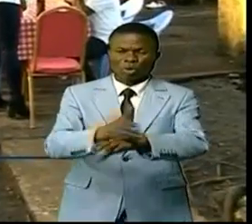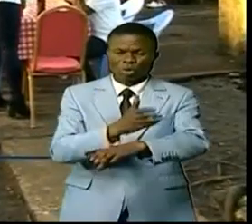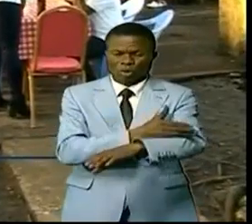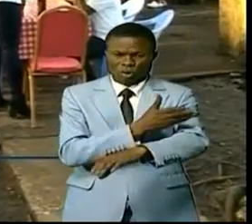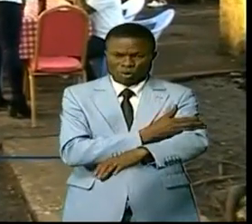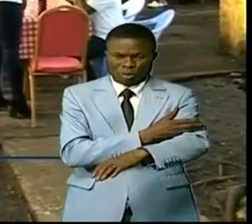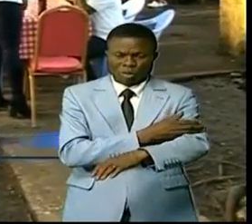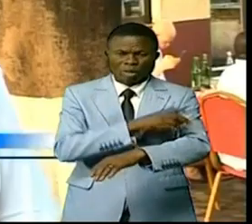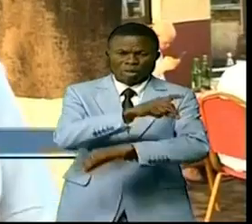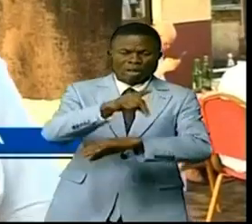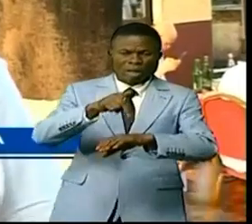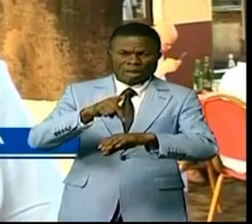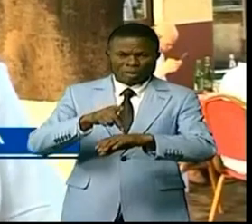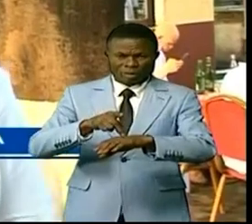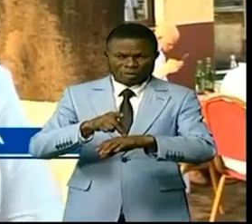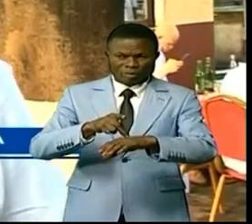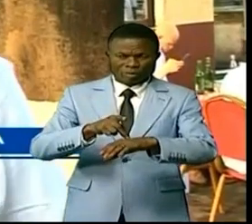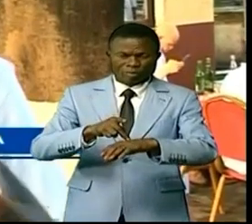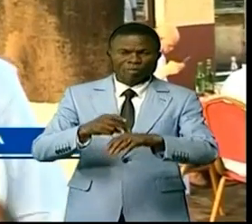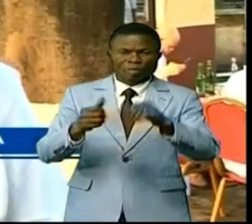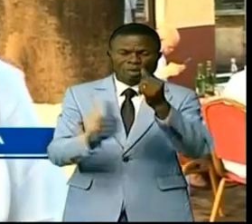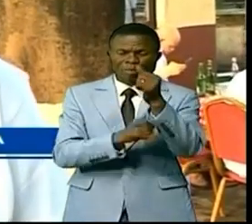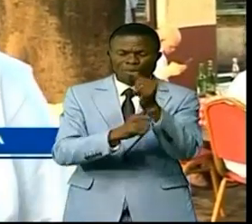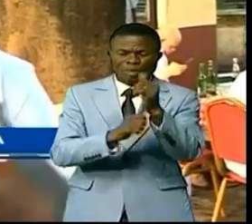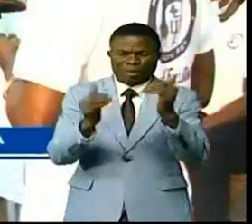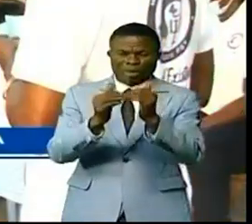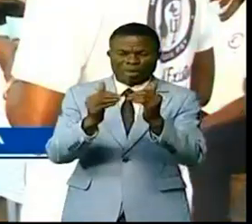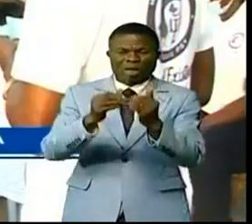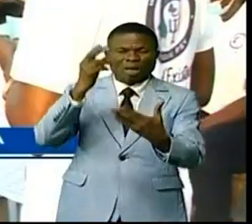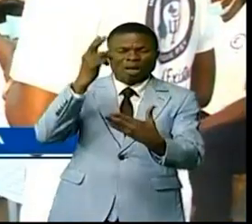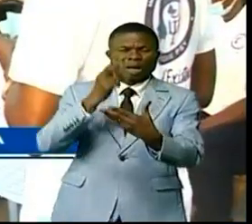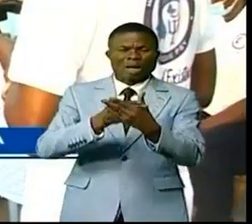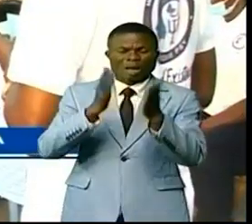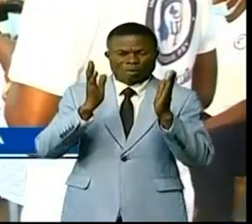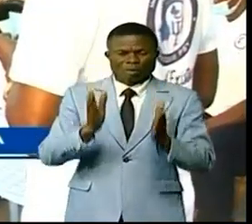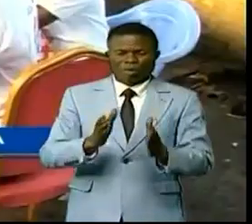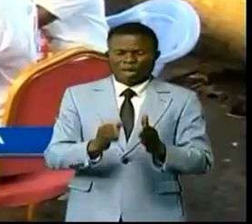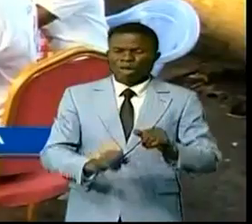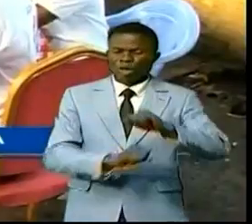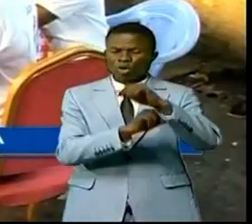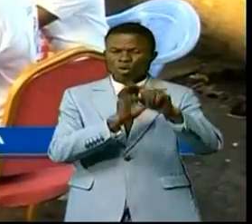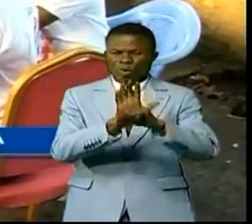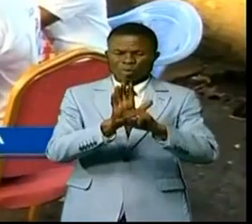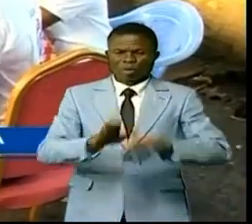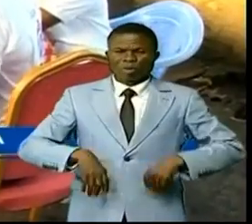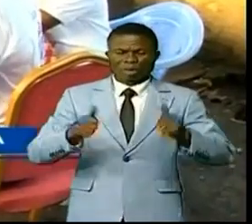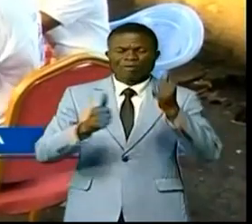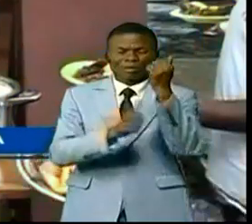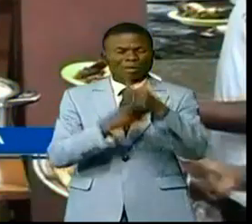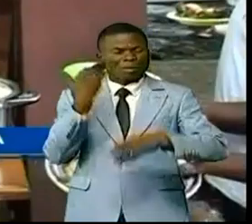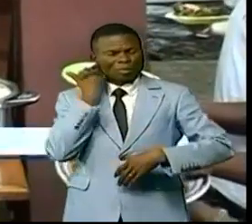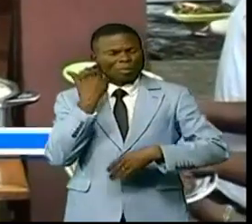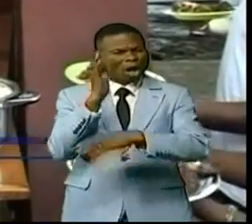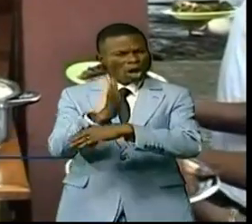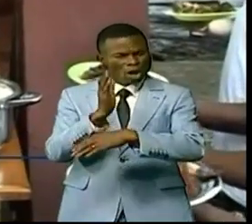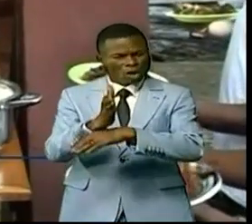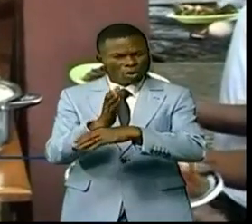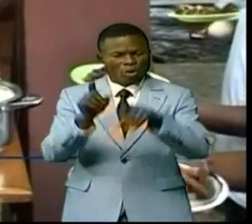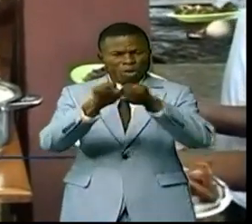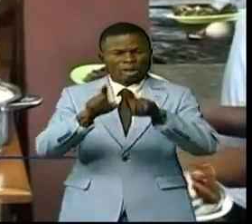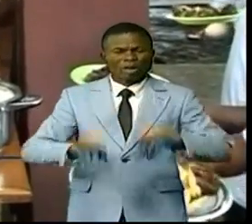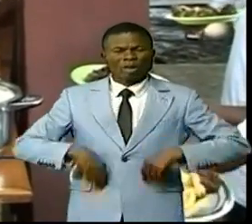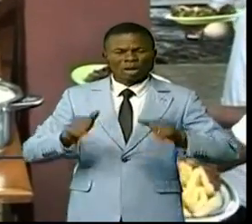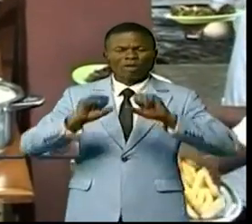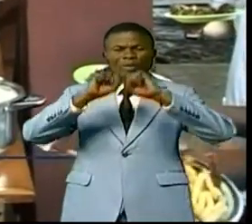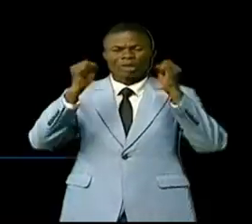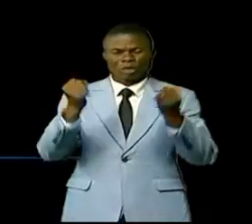pendant cette période. L'allée de la personne aidante, les psychologues, a un apport important dans la vie des patients en soins palliatifs et dans la vie sociale